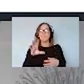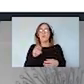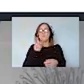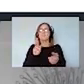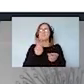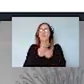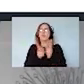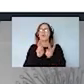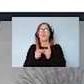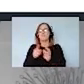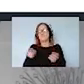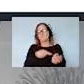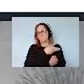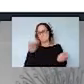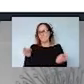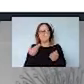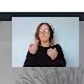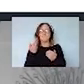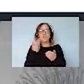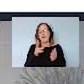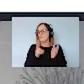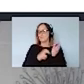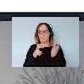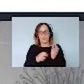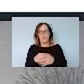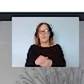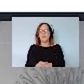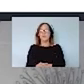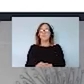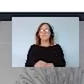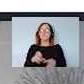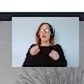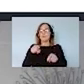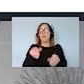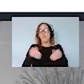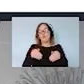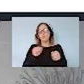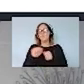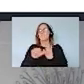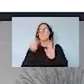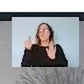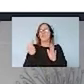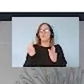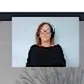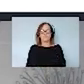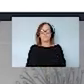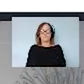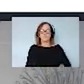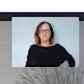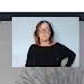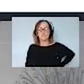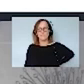spotkań myślę, że większości z nas brakuje. A to może być taka wyjątkowa okazja.